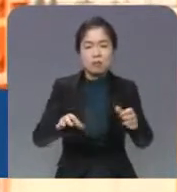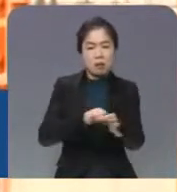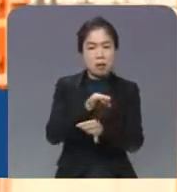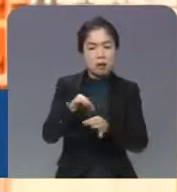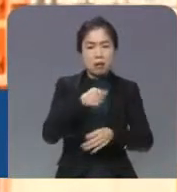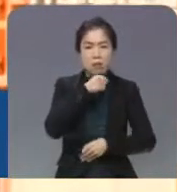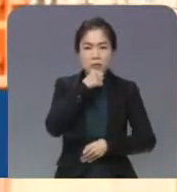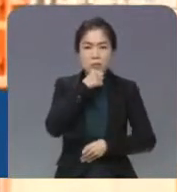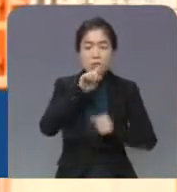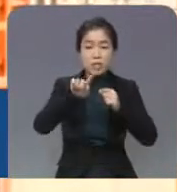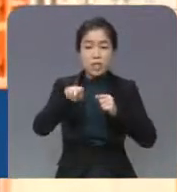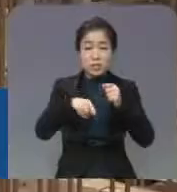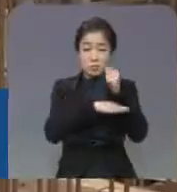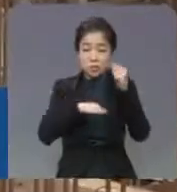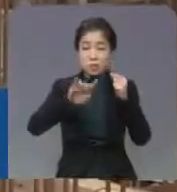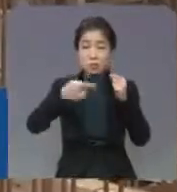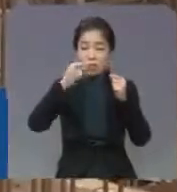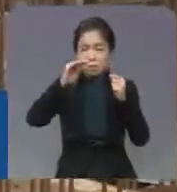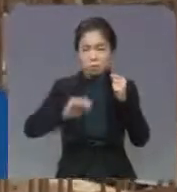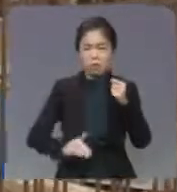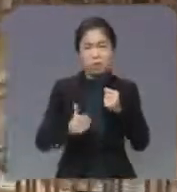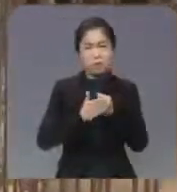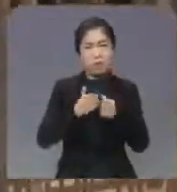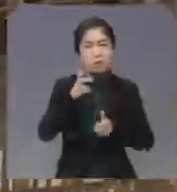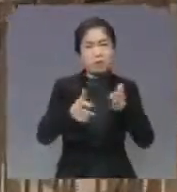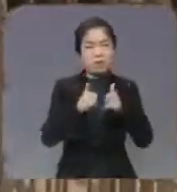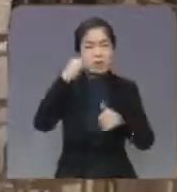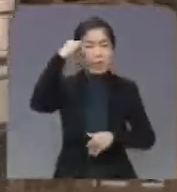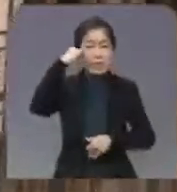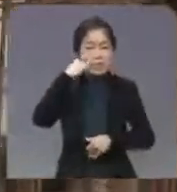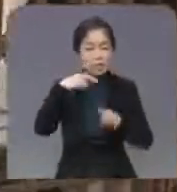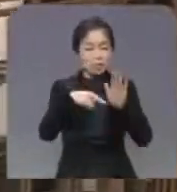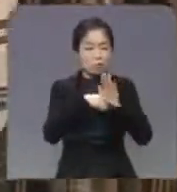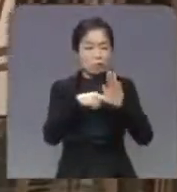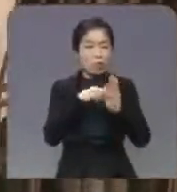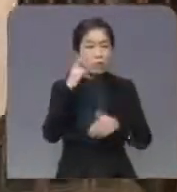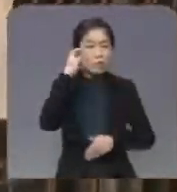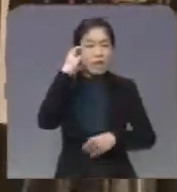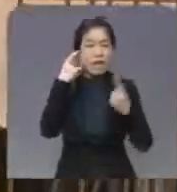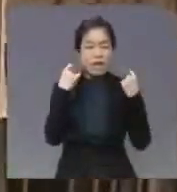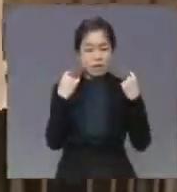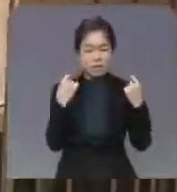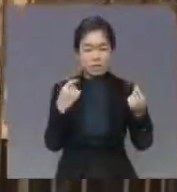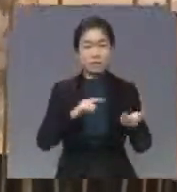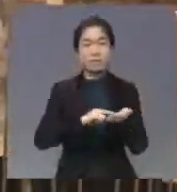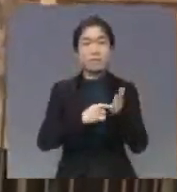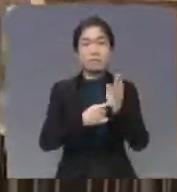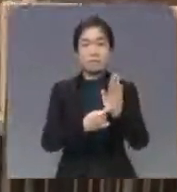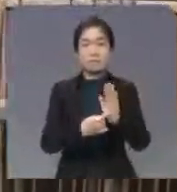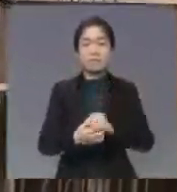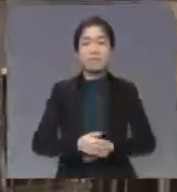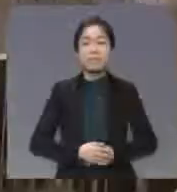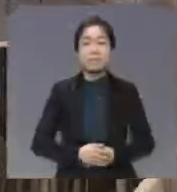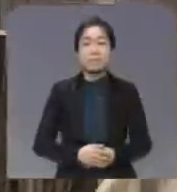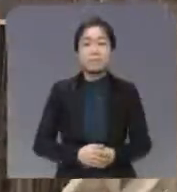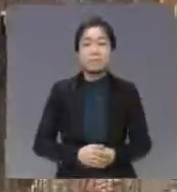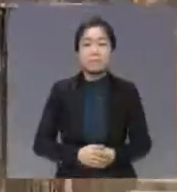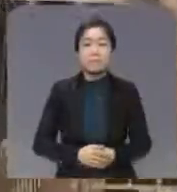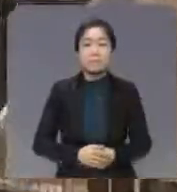기준치인 100에 크게 못 미쳐 주택사업자들이 느끼는 부정적인 인식은 여전했습니다.